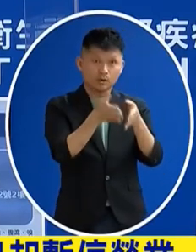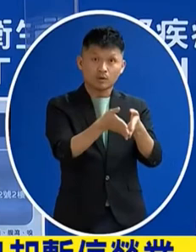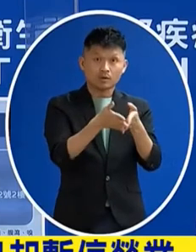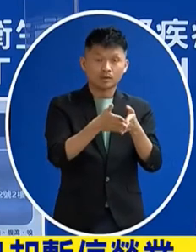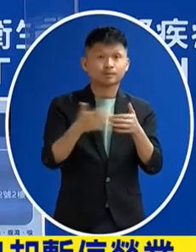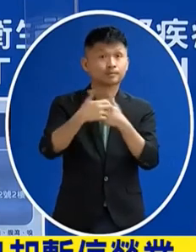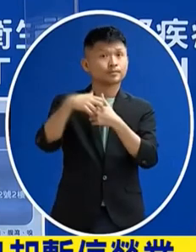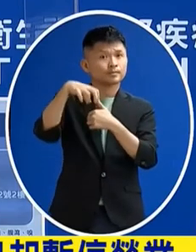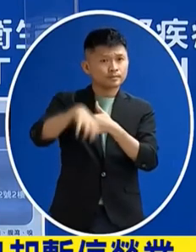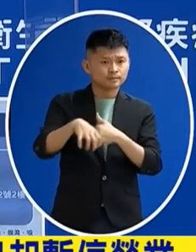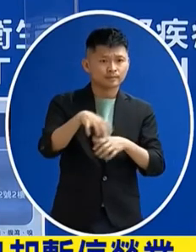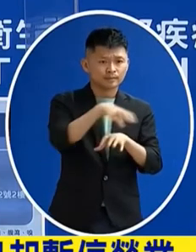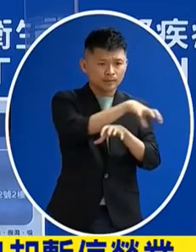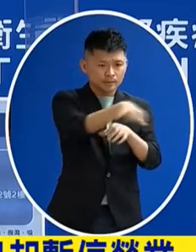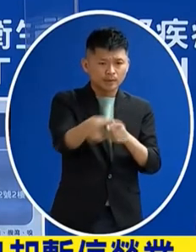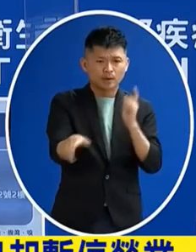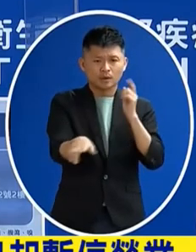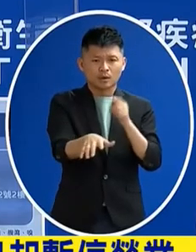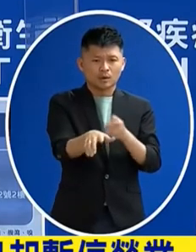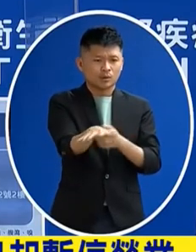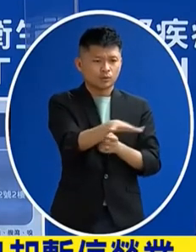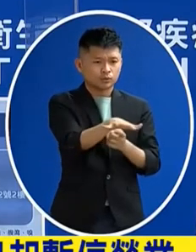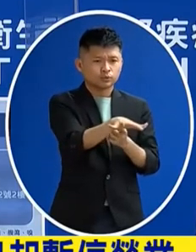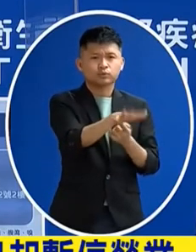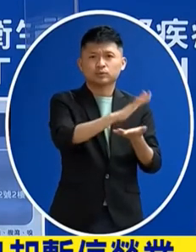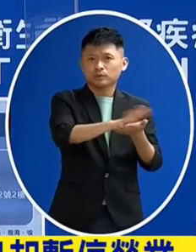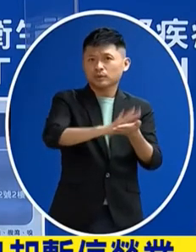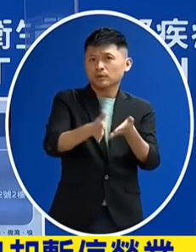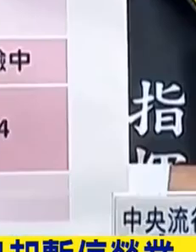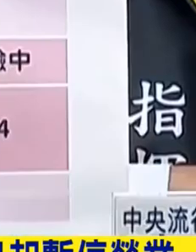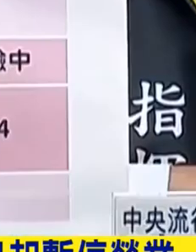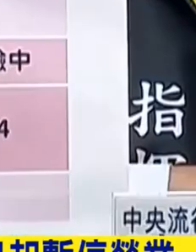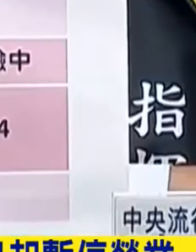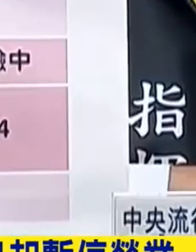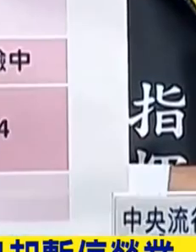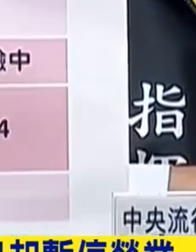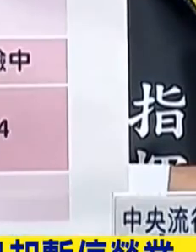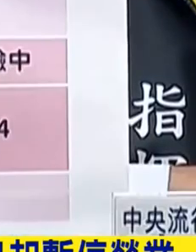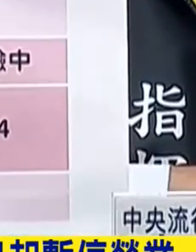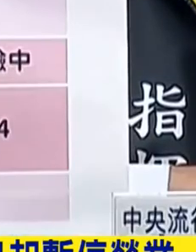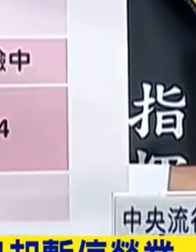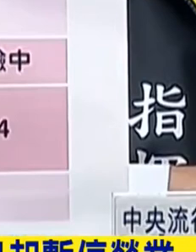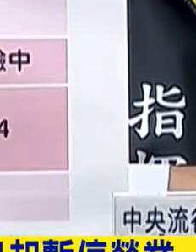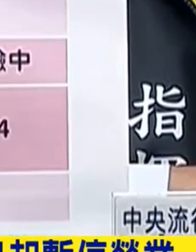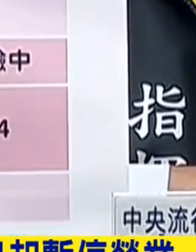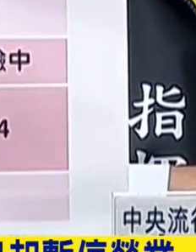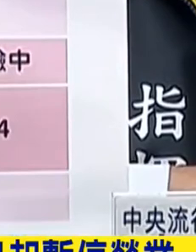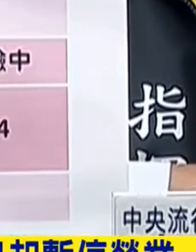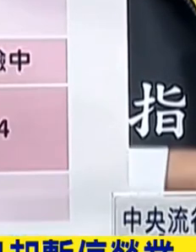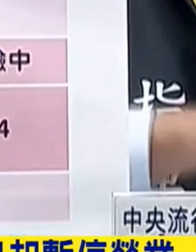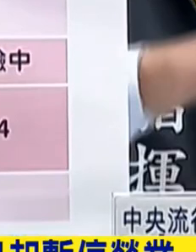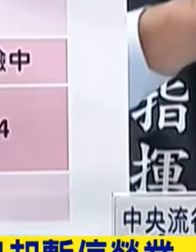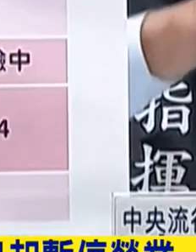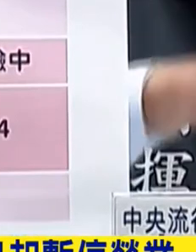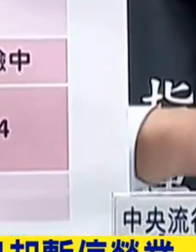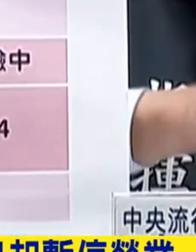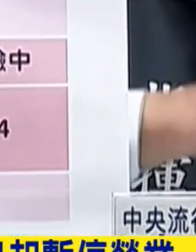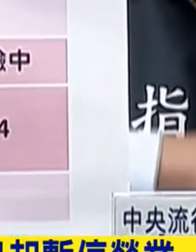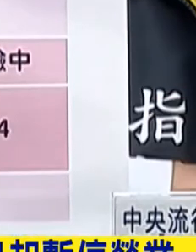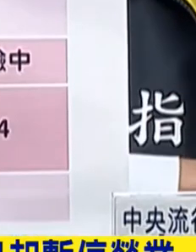经开始进行环境的消毒及防治的措施。那另外请游乐场，因为它